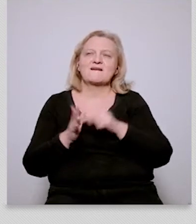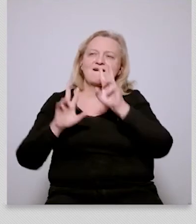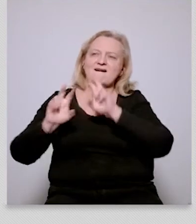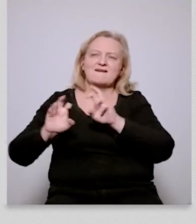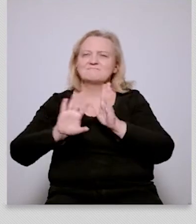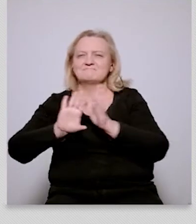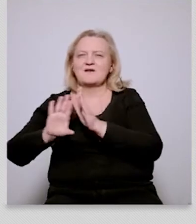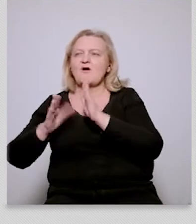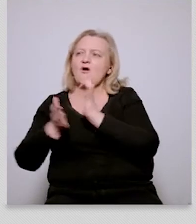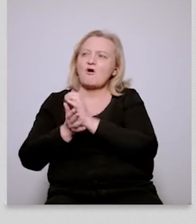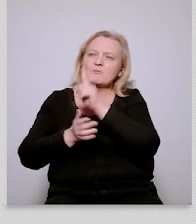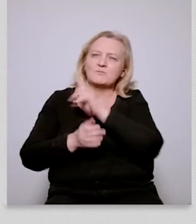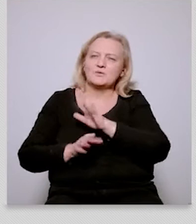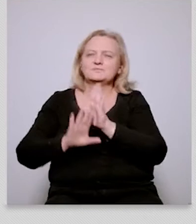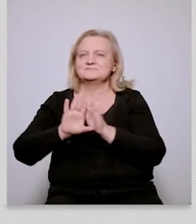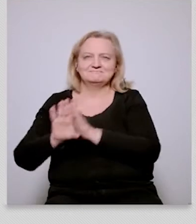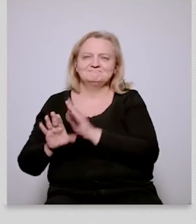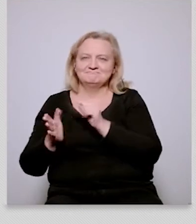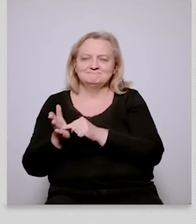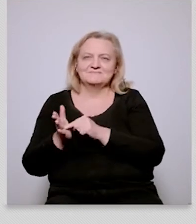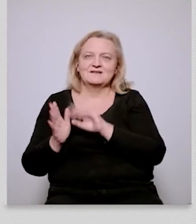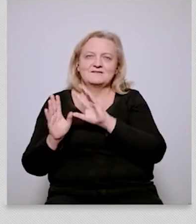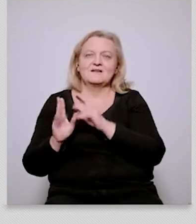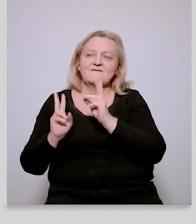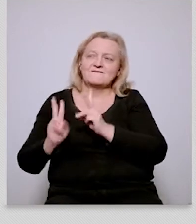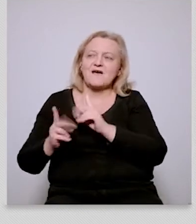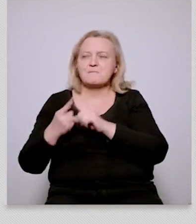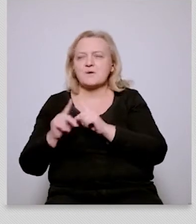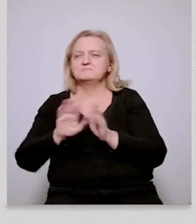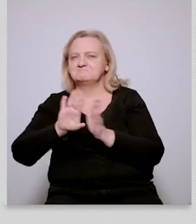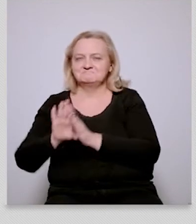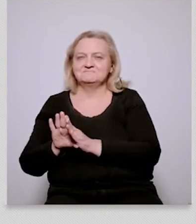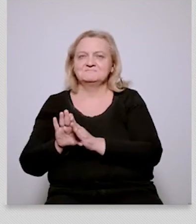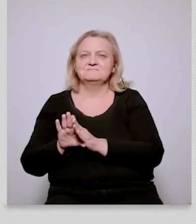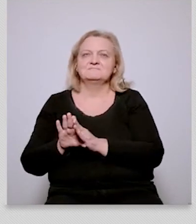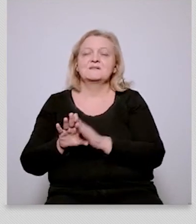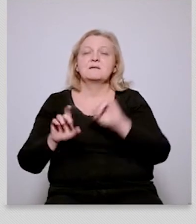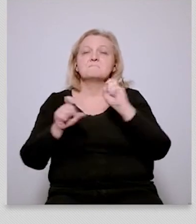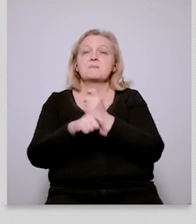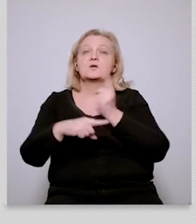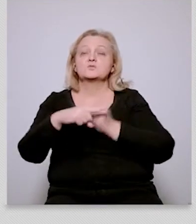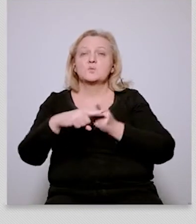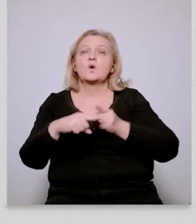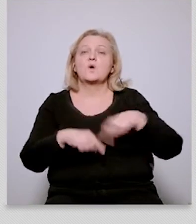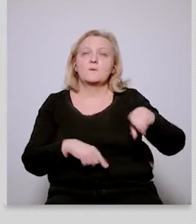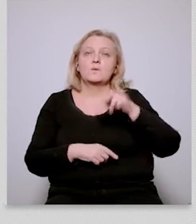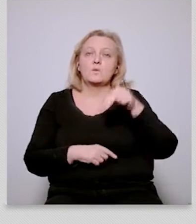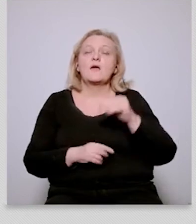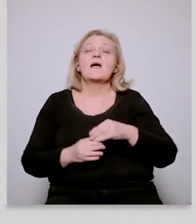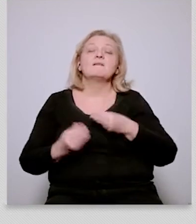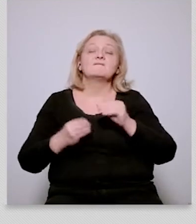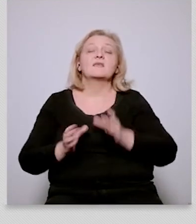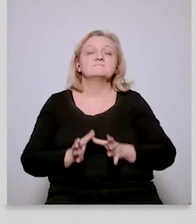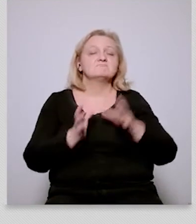opinii publicznej i tej rzeczywistości politycznej w państwach członkowskich i przejść bardziej na szczebel